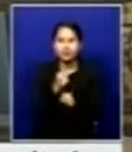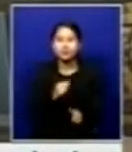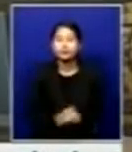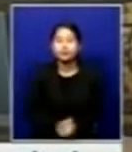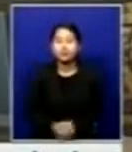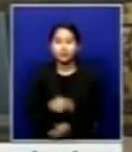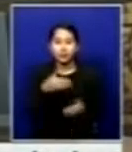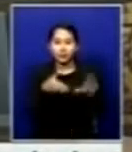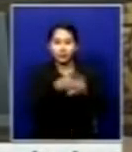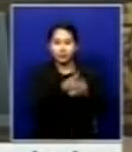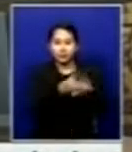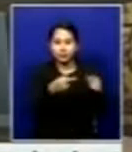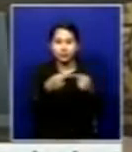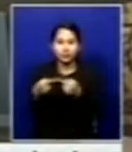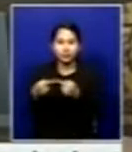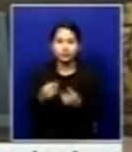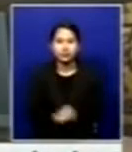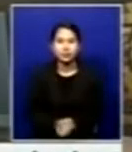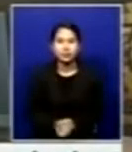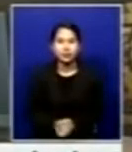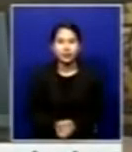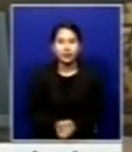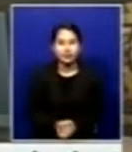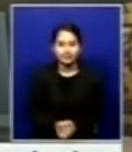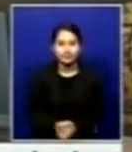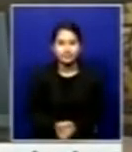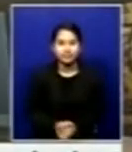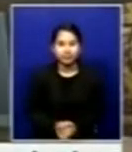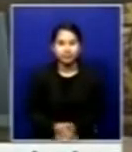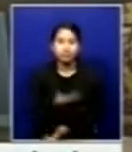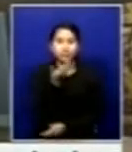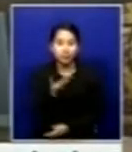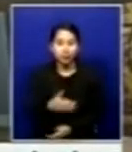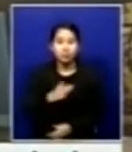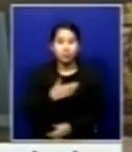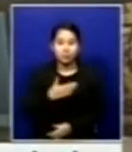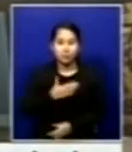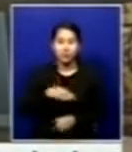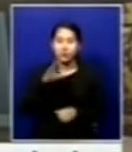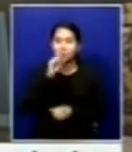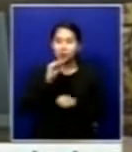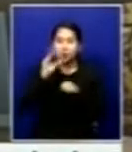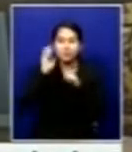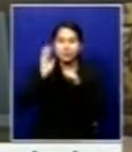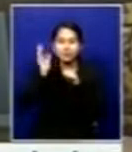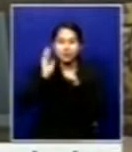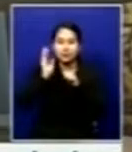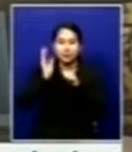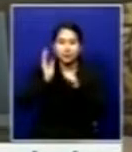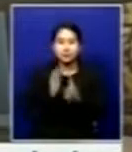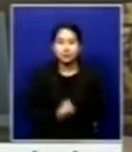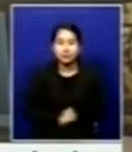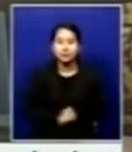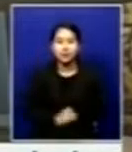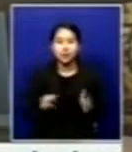ขอสไลด์ต่อไปครับท่านประธานที่เคารพสิ่งที่ผมได้นำเรียนกับท่านประธานนั่นคือม